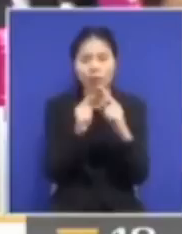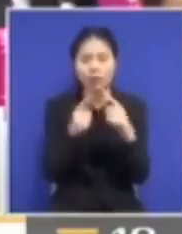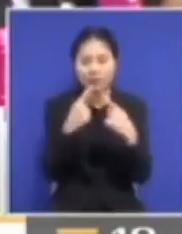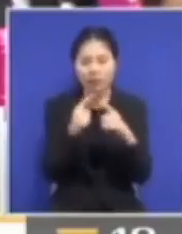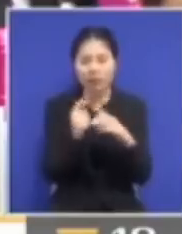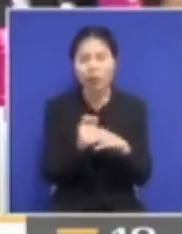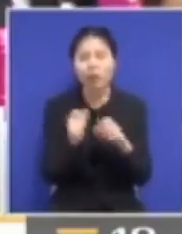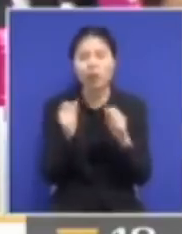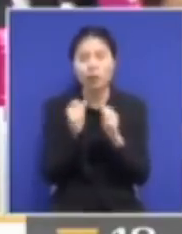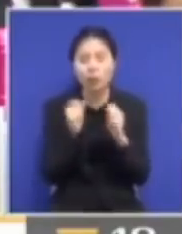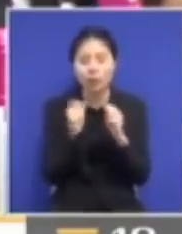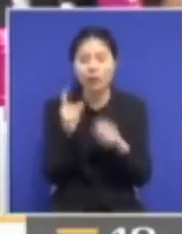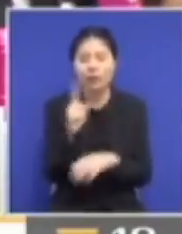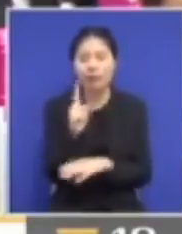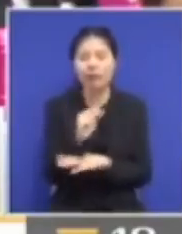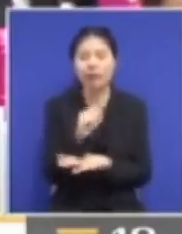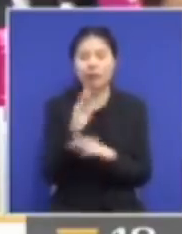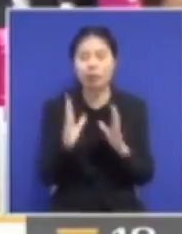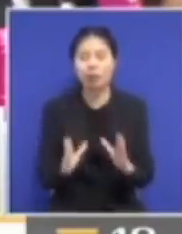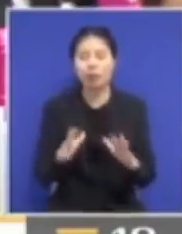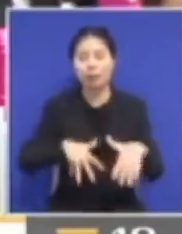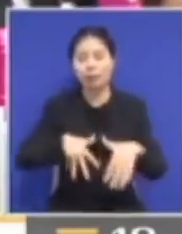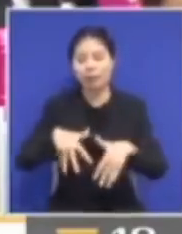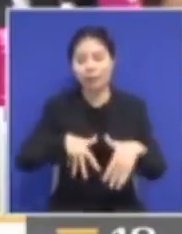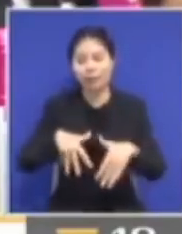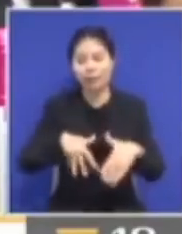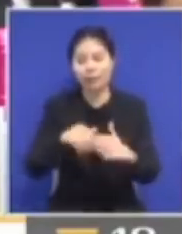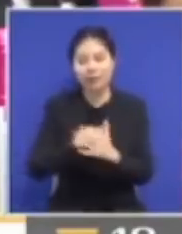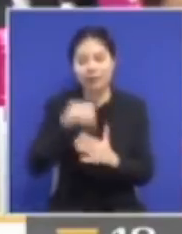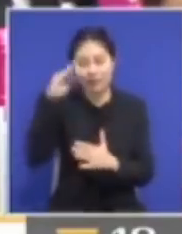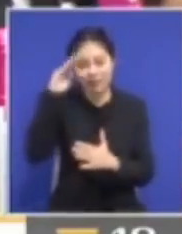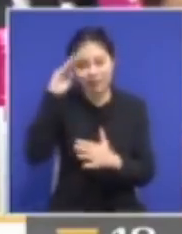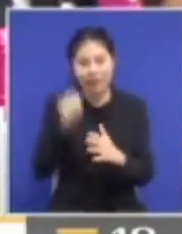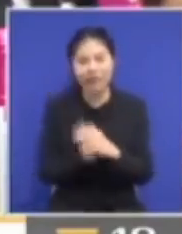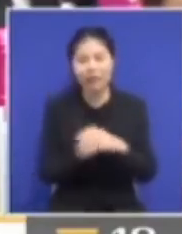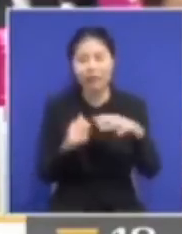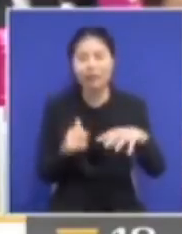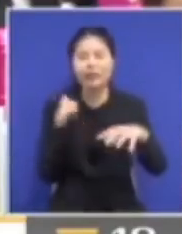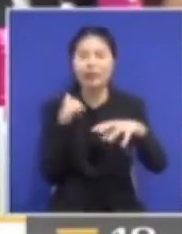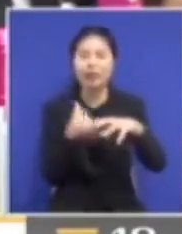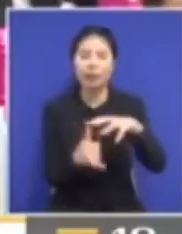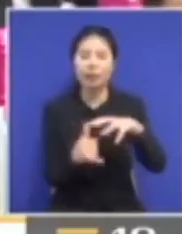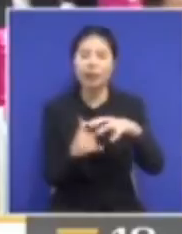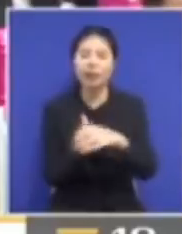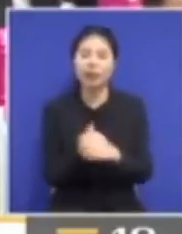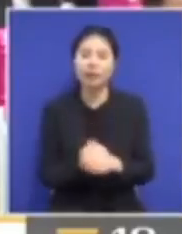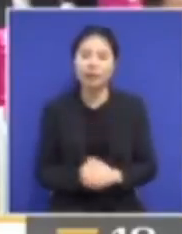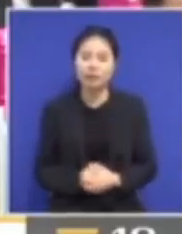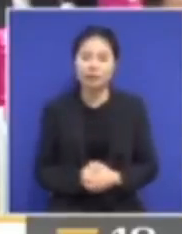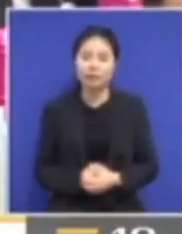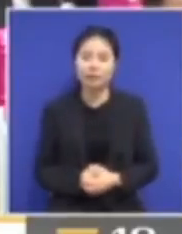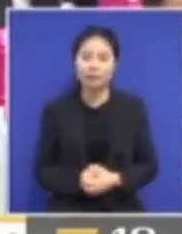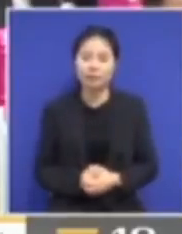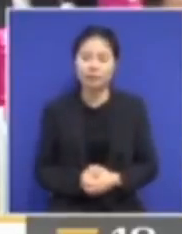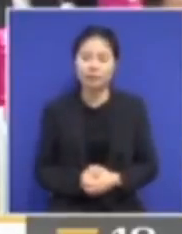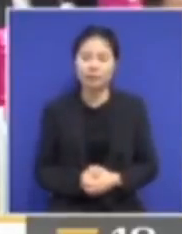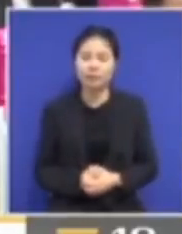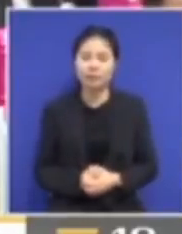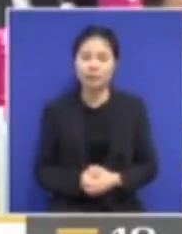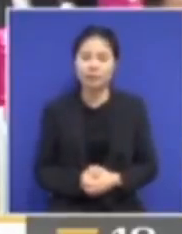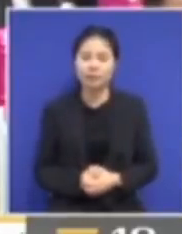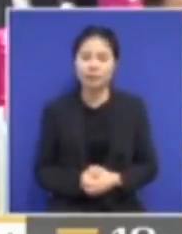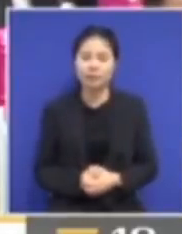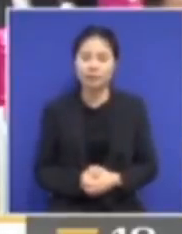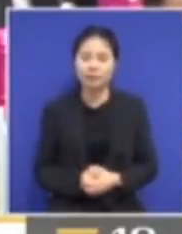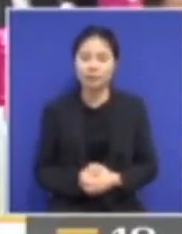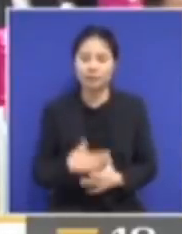ชนที่ฟังอยู่ทางบ้านถ้าทหารเข้าไปในบ้านเดี๋ยวก็จะยิงกันทั้งบ้านทั้งเมืองนะครับอยากจะให้ท่าน